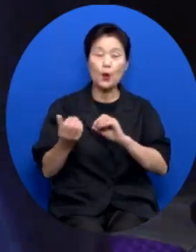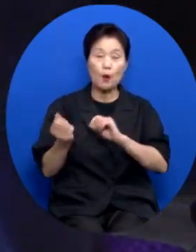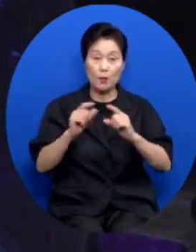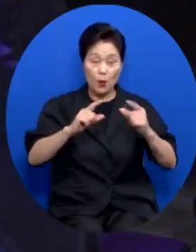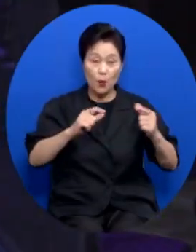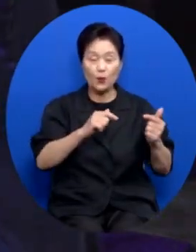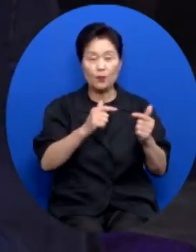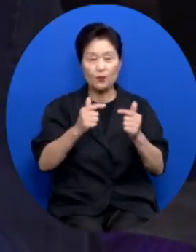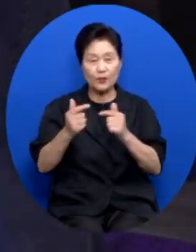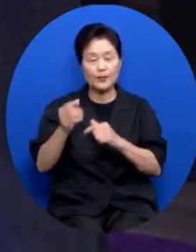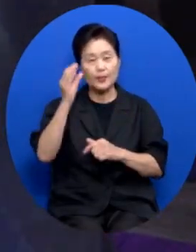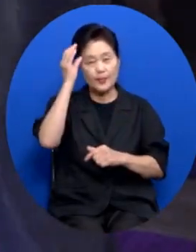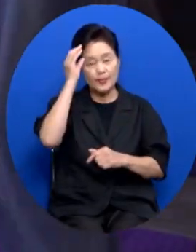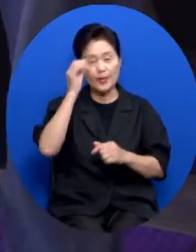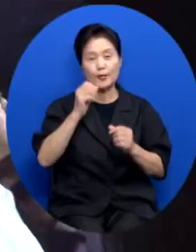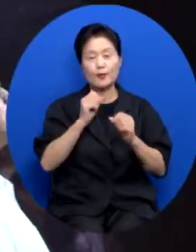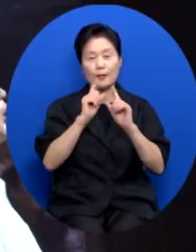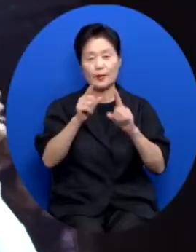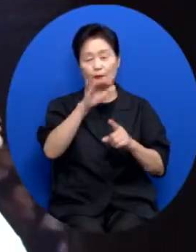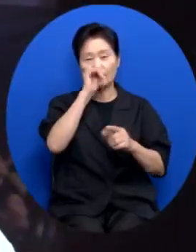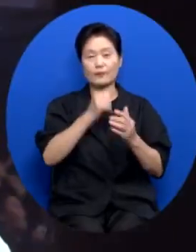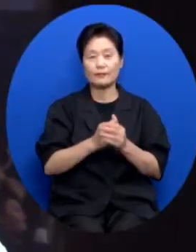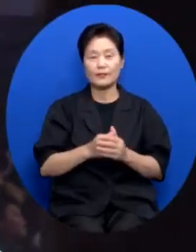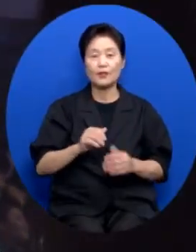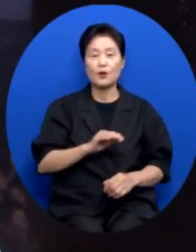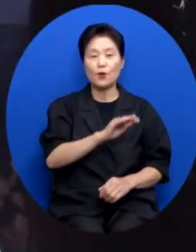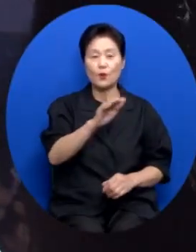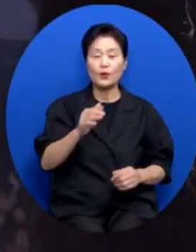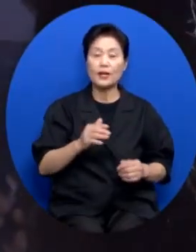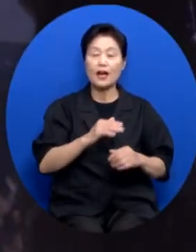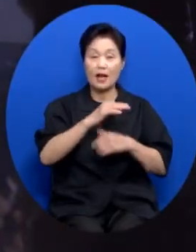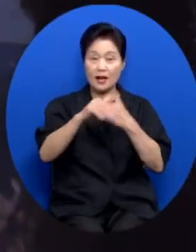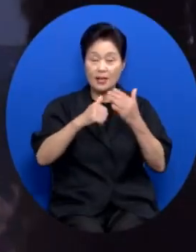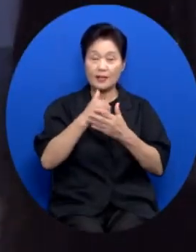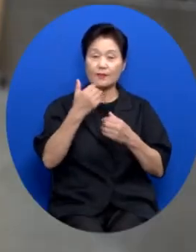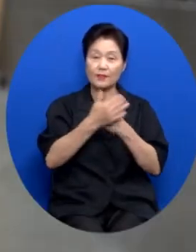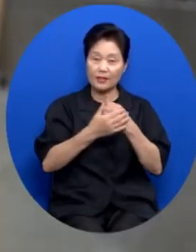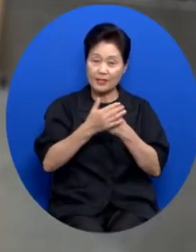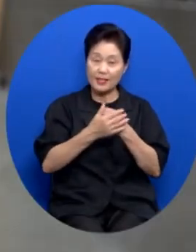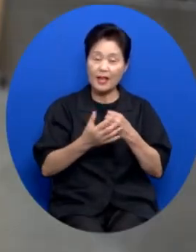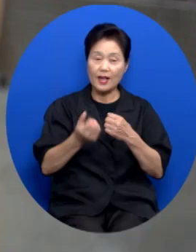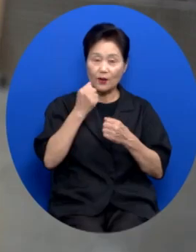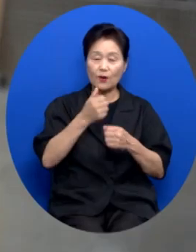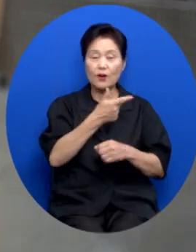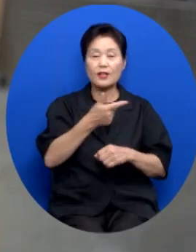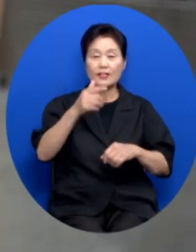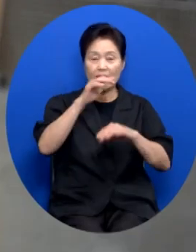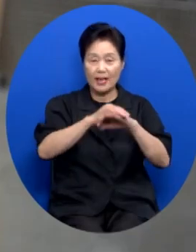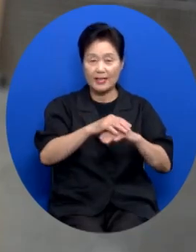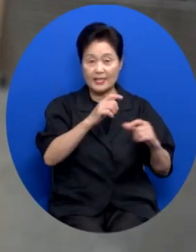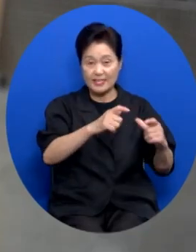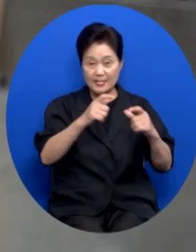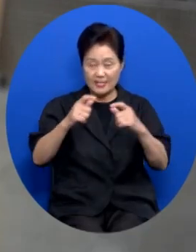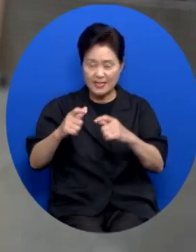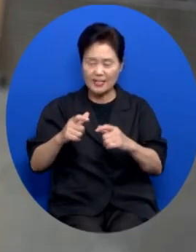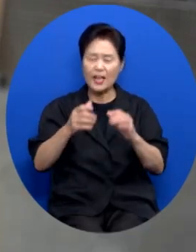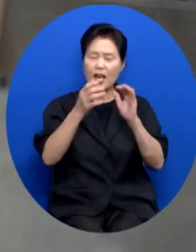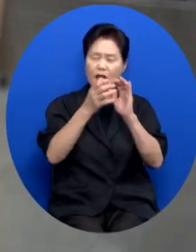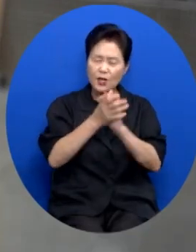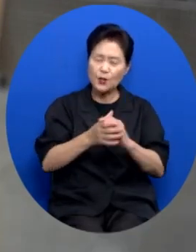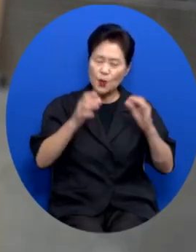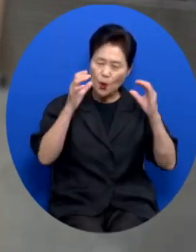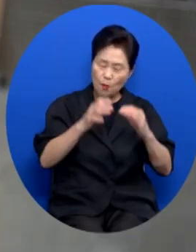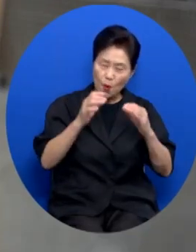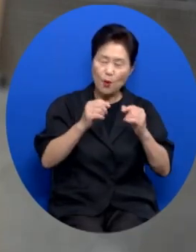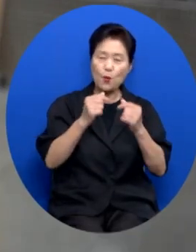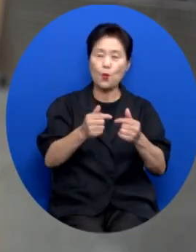기대를 전했습니다. 저희가 지금 이 하나님 은혜로 대전 지역에 기도 모임이 계속 일어나고 있어요. 그런데 결국은